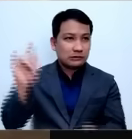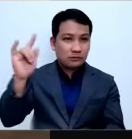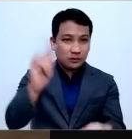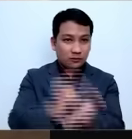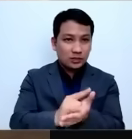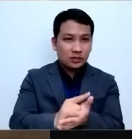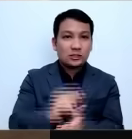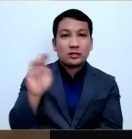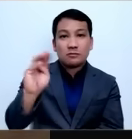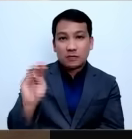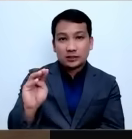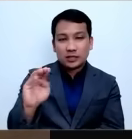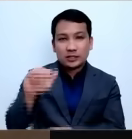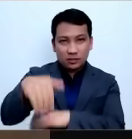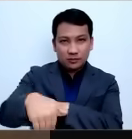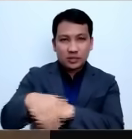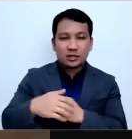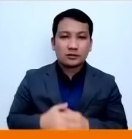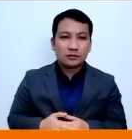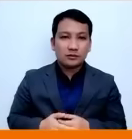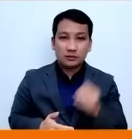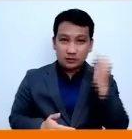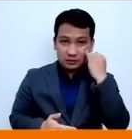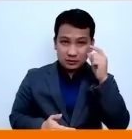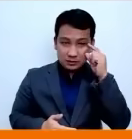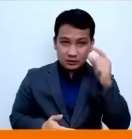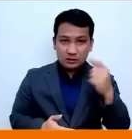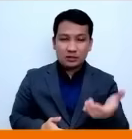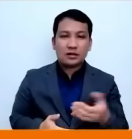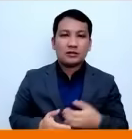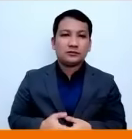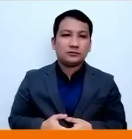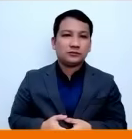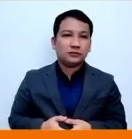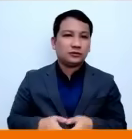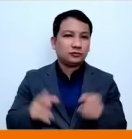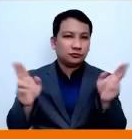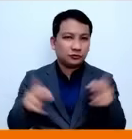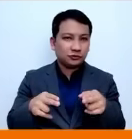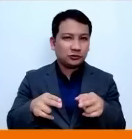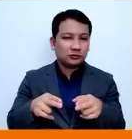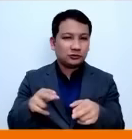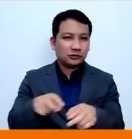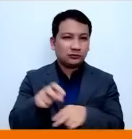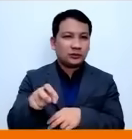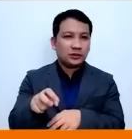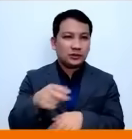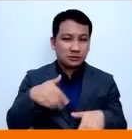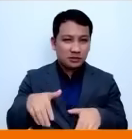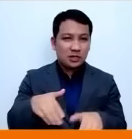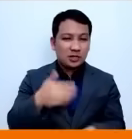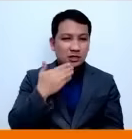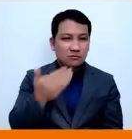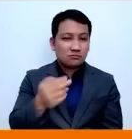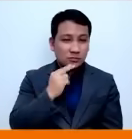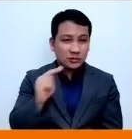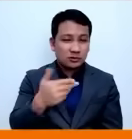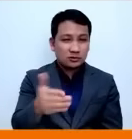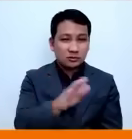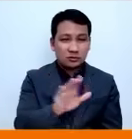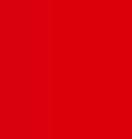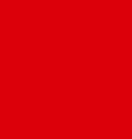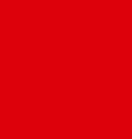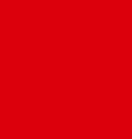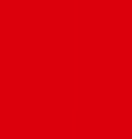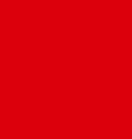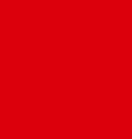sa Lunes ng gabi. Jess? Maikling biyahe lang sa Hawaii. Muli, maraming salamat. Nagulat mula sa Los Angeles, Maricel